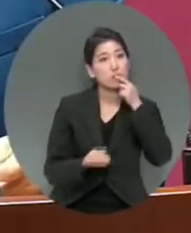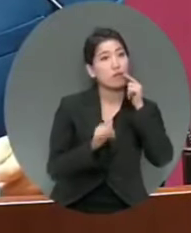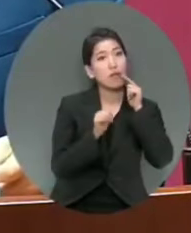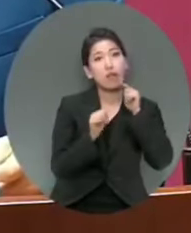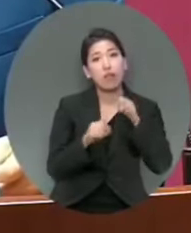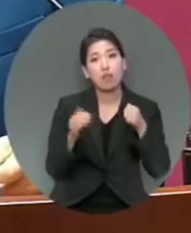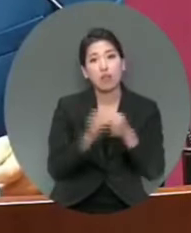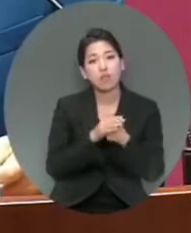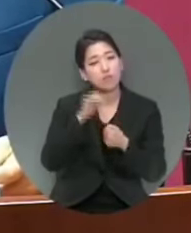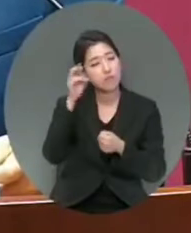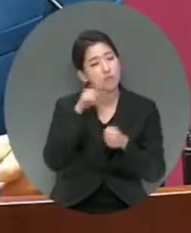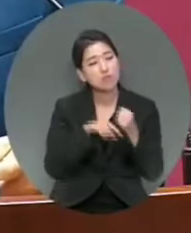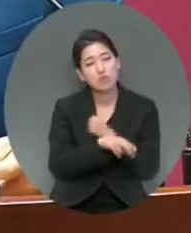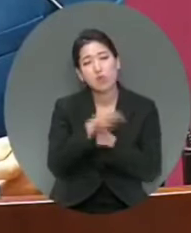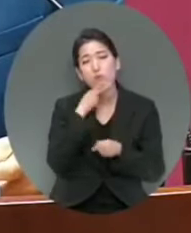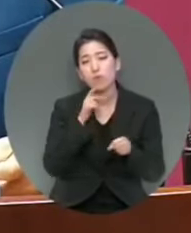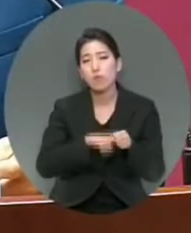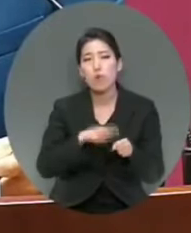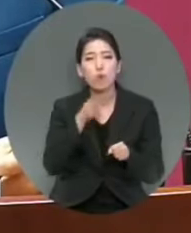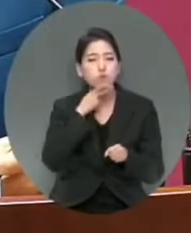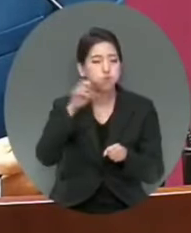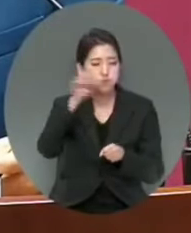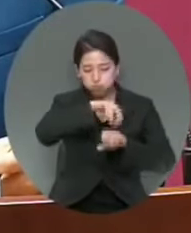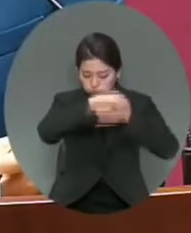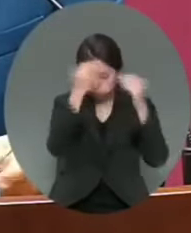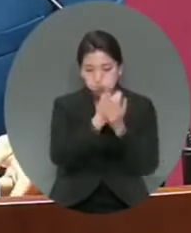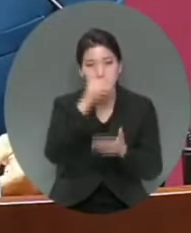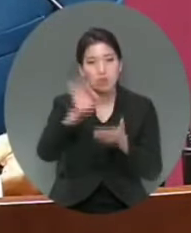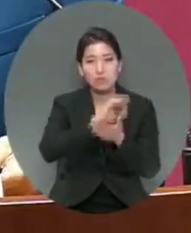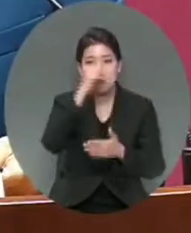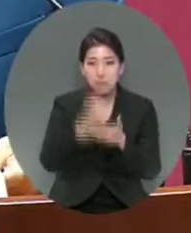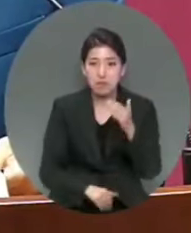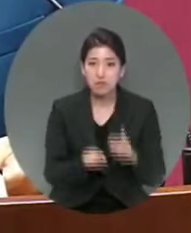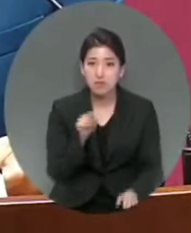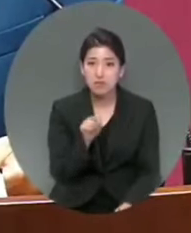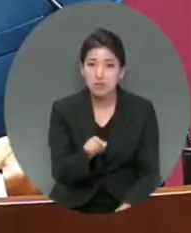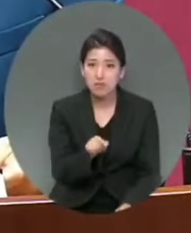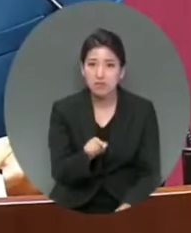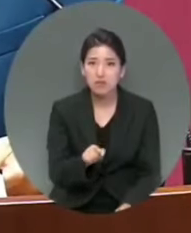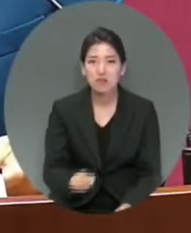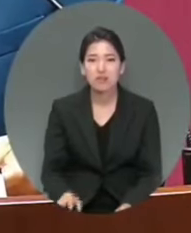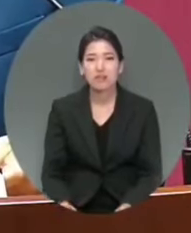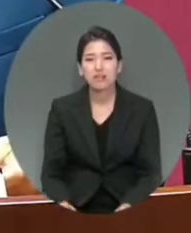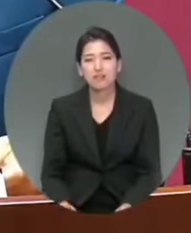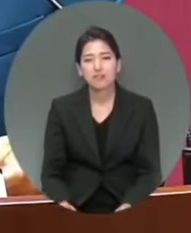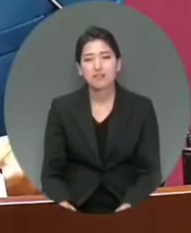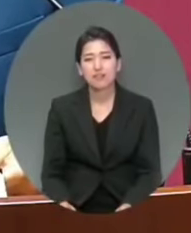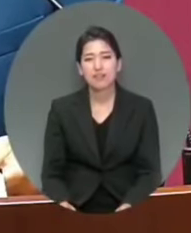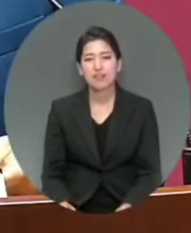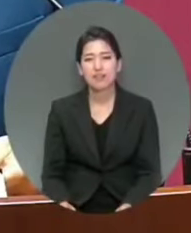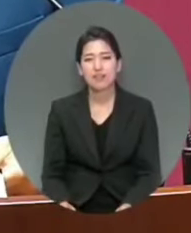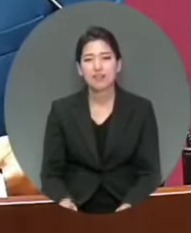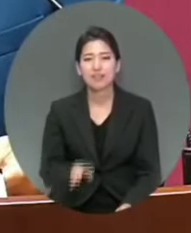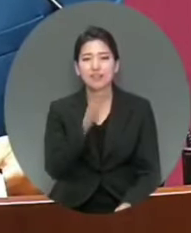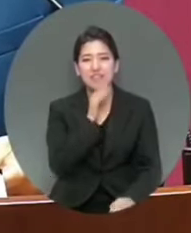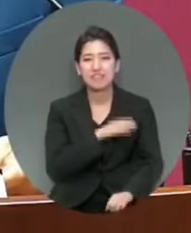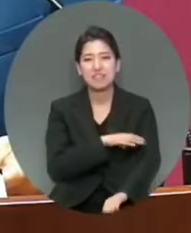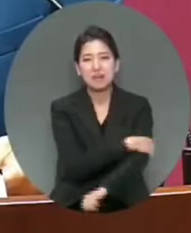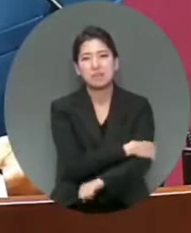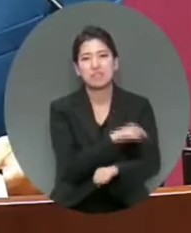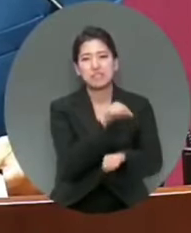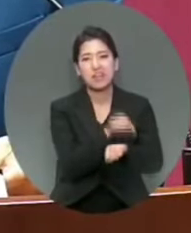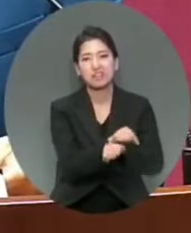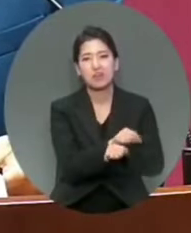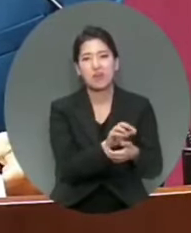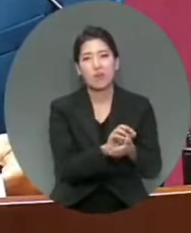아무런 기준도 근거도 명분도 없이 이렇게 전액을 삭감한다는 것은 이것은 명백하게 계속해서 주장합니다. 갑질 행정이고